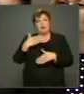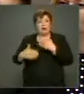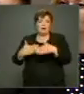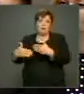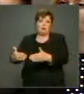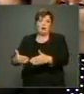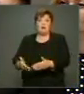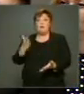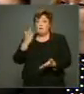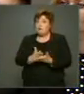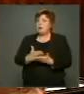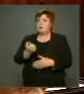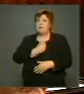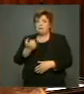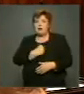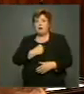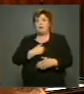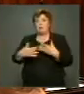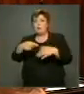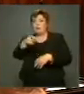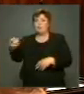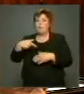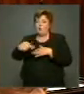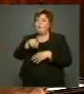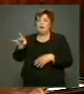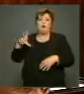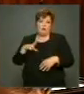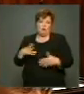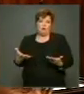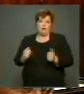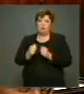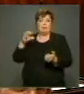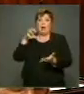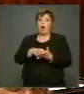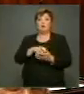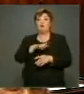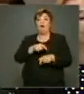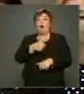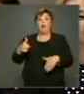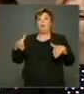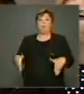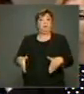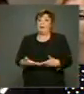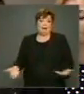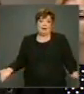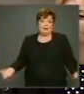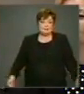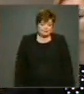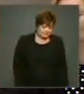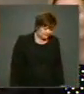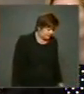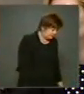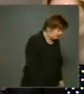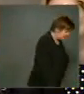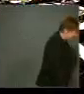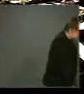Varmasti sitä velkaa ja tekemistä jää vielä muillekin, mutta tämä hallitus ei ole seisinnut tumput suorana. Edustaja Vehka Perä.